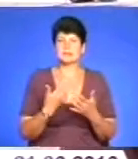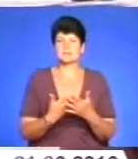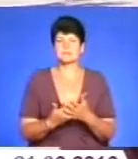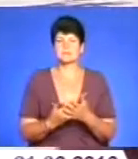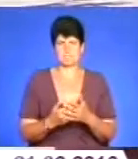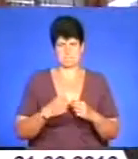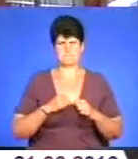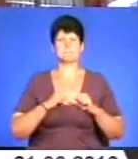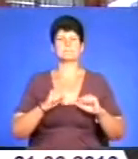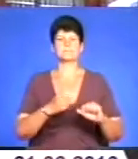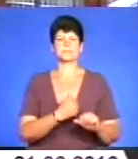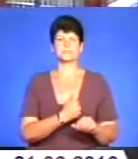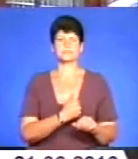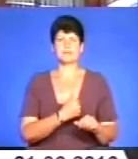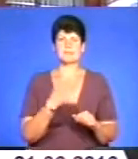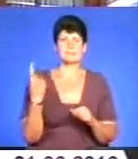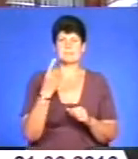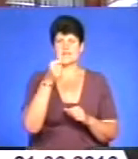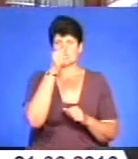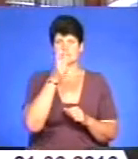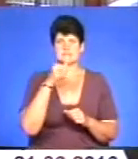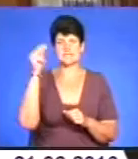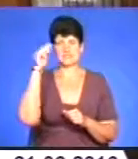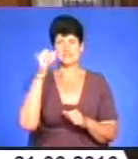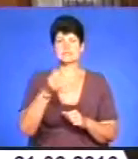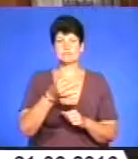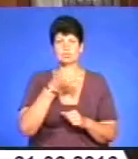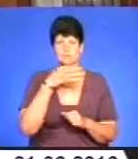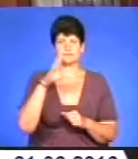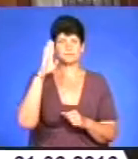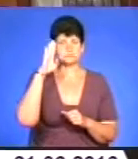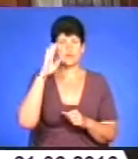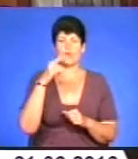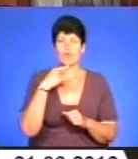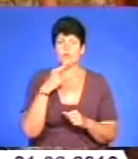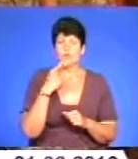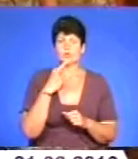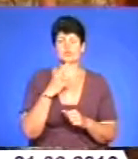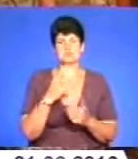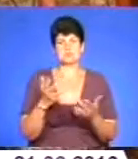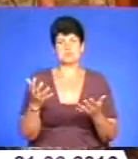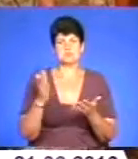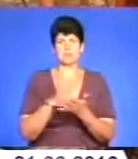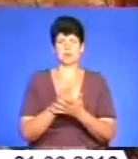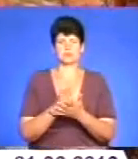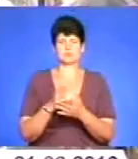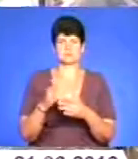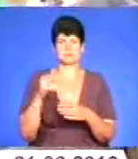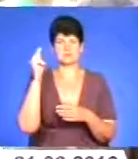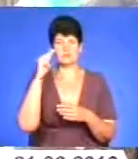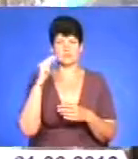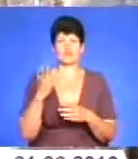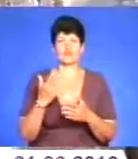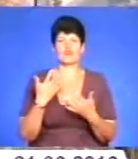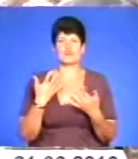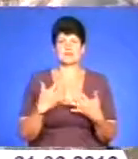Ні, по патріотизму. Перший місяць навчання сподобався призовникам. Зізнаються, здобули потрібні навики і змужніли. Певні